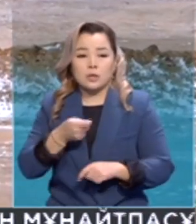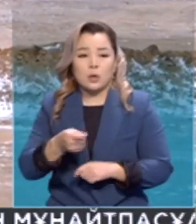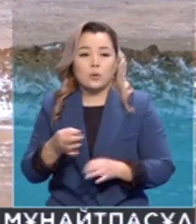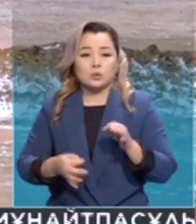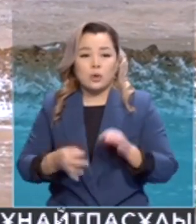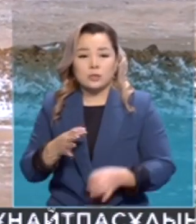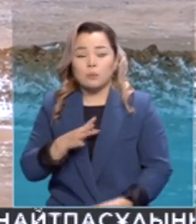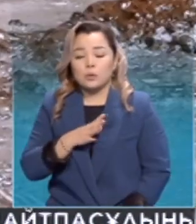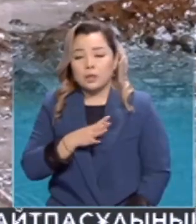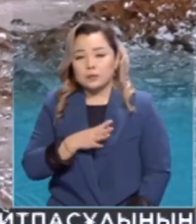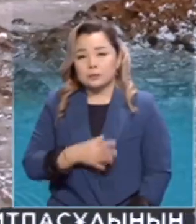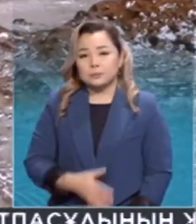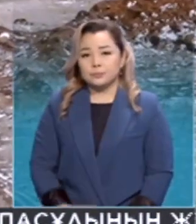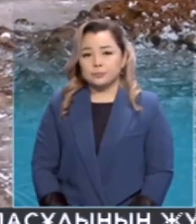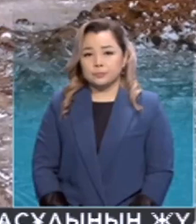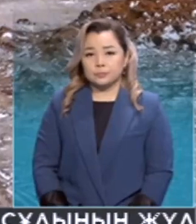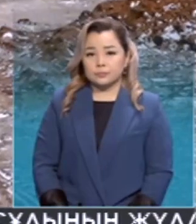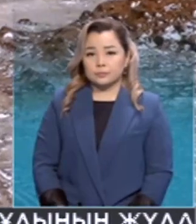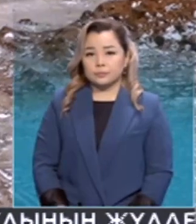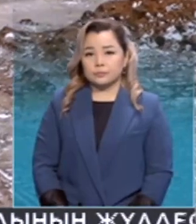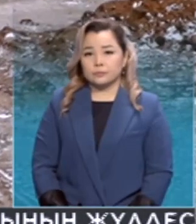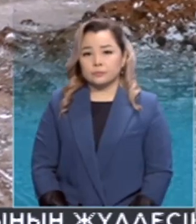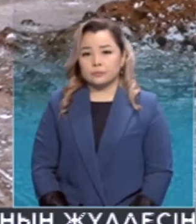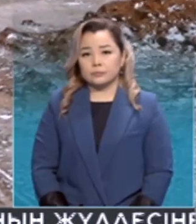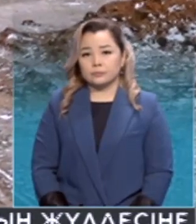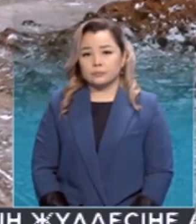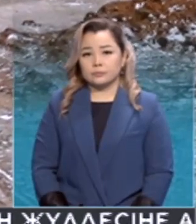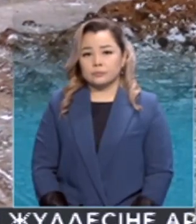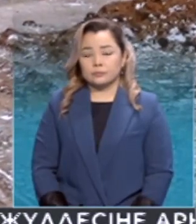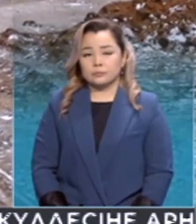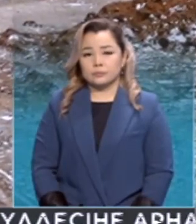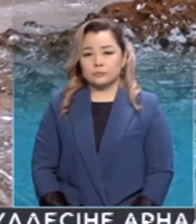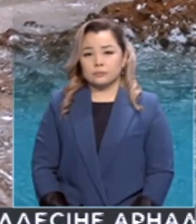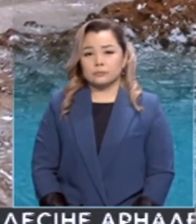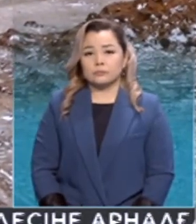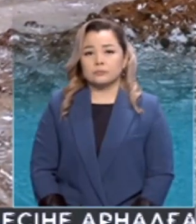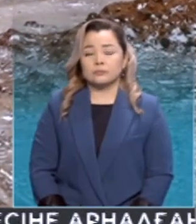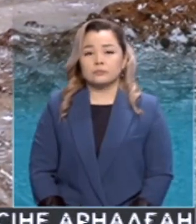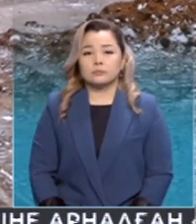жүгінген. Жақсыбек Кемал, Аманжол Айтмағанбетов, Қазақстан ұлттық телеарнасы, Ақтөбе облысынан.